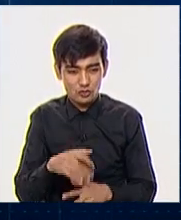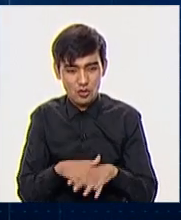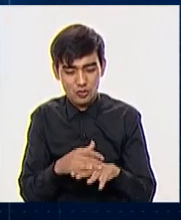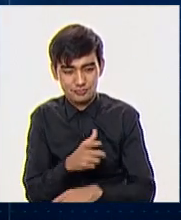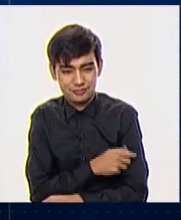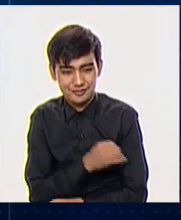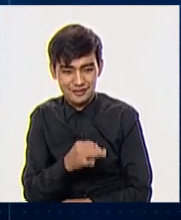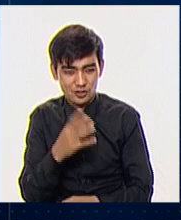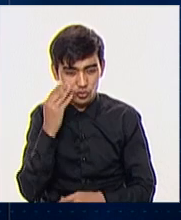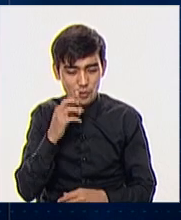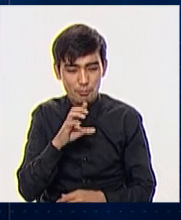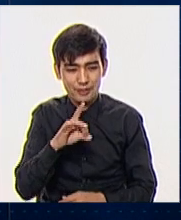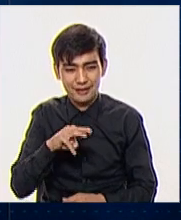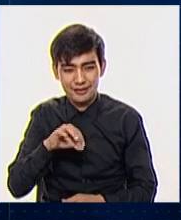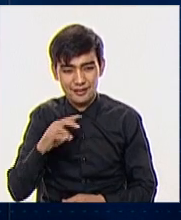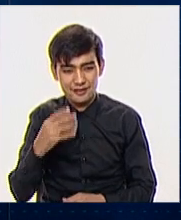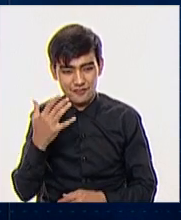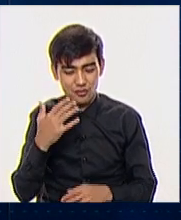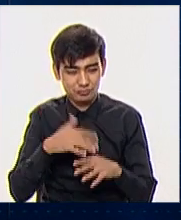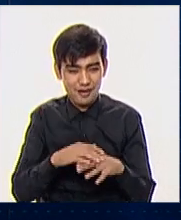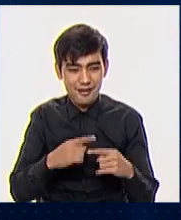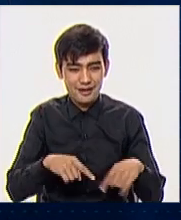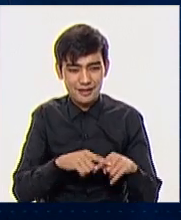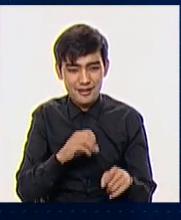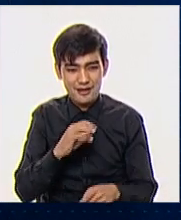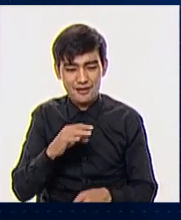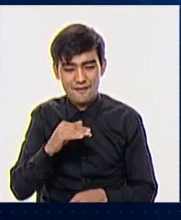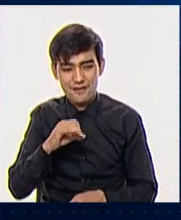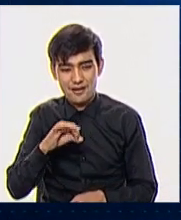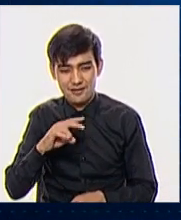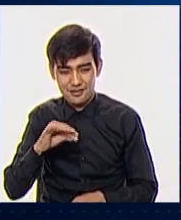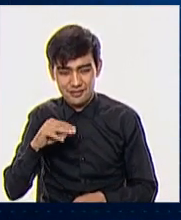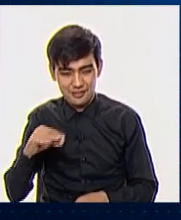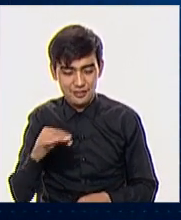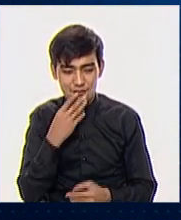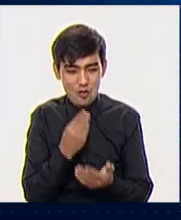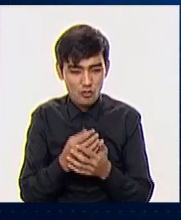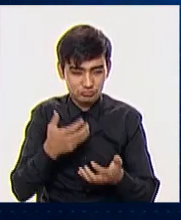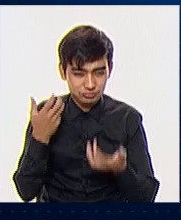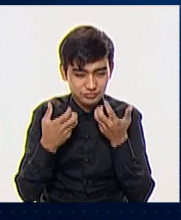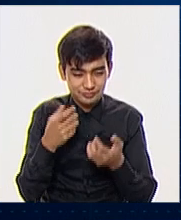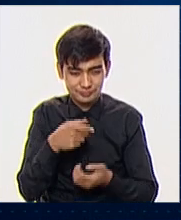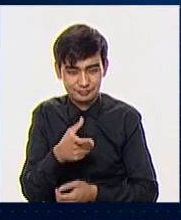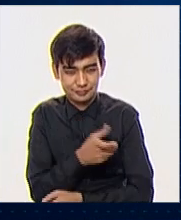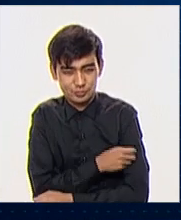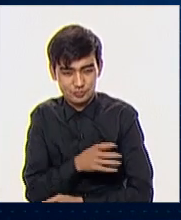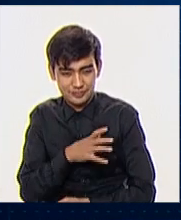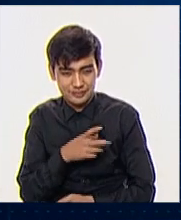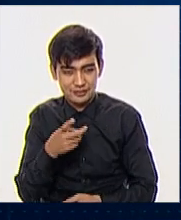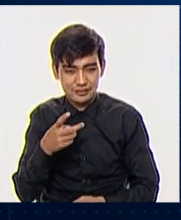населения. Это данные британского аналитического агентства Airfinity. В своих исследованиях они использовали данные о вакцинации